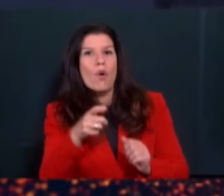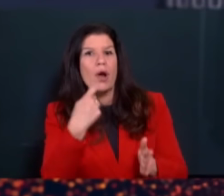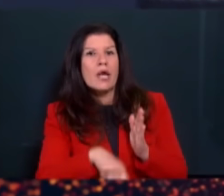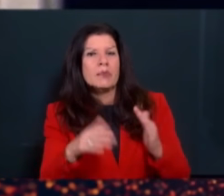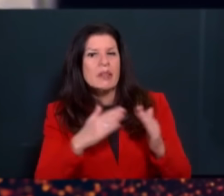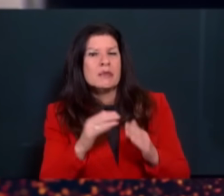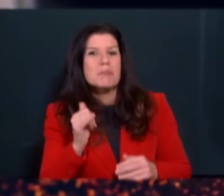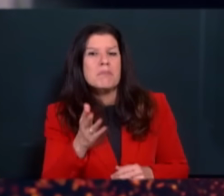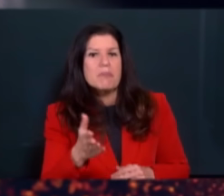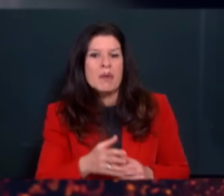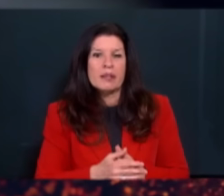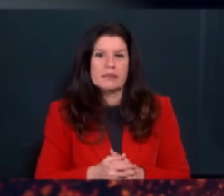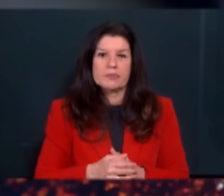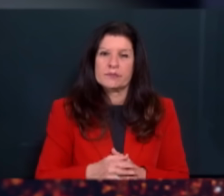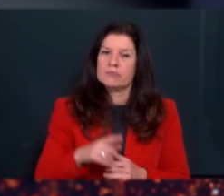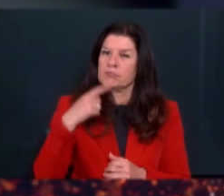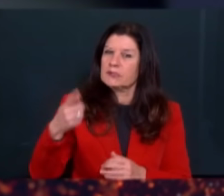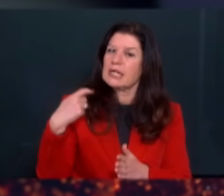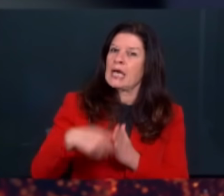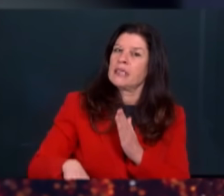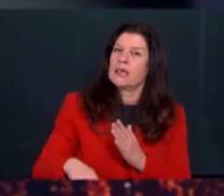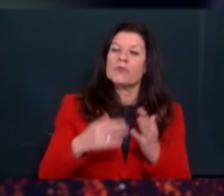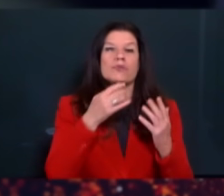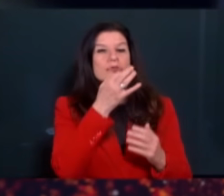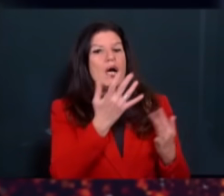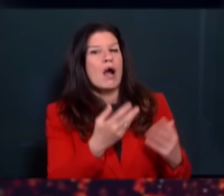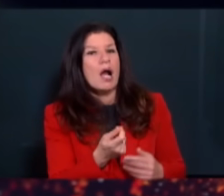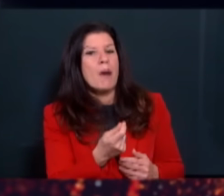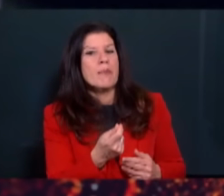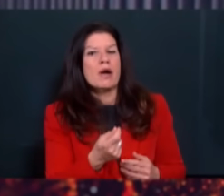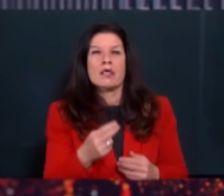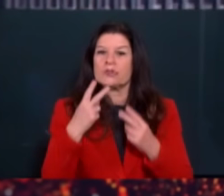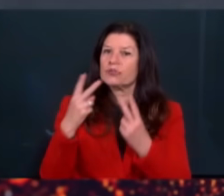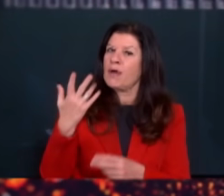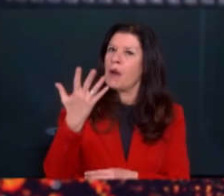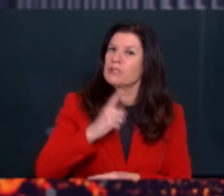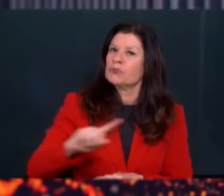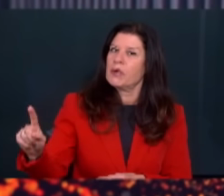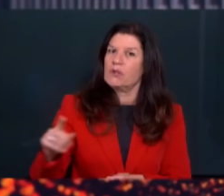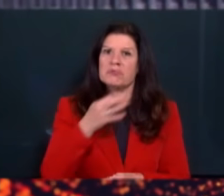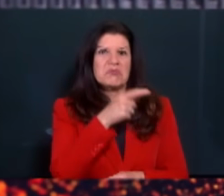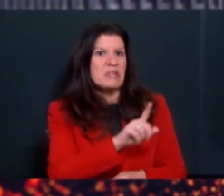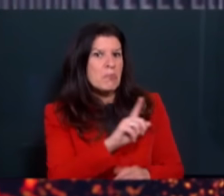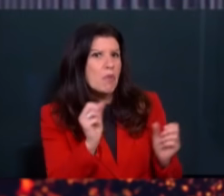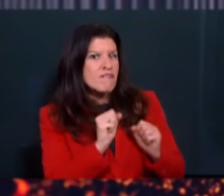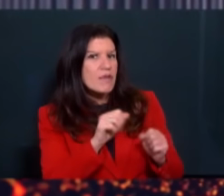הדירה? קנינו, כמה? 5 מיליון. אבל לא מפחיד פה באזור